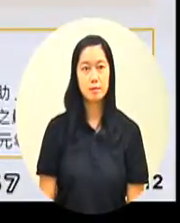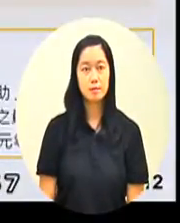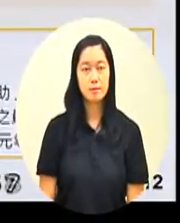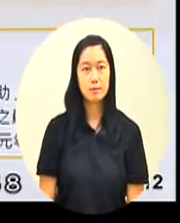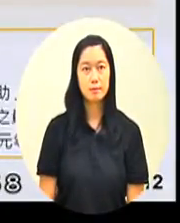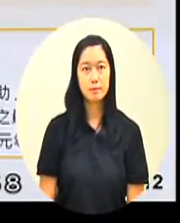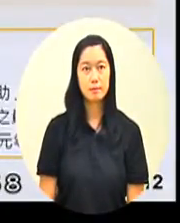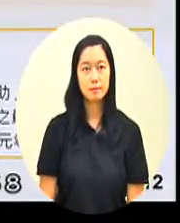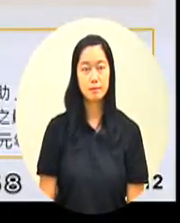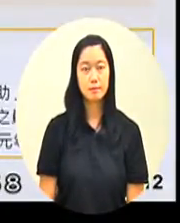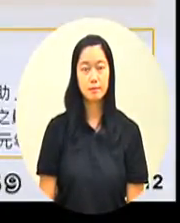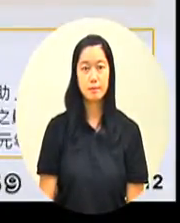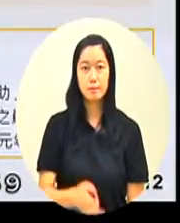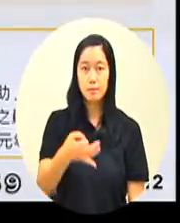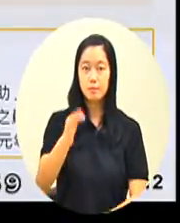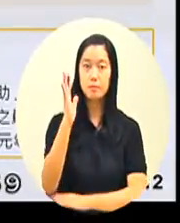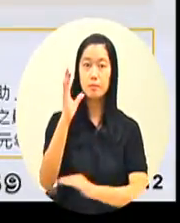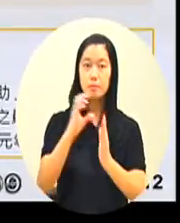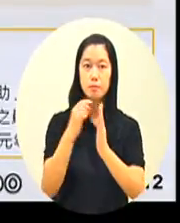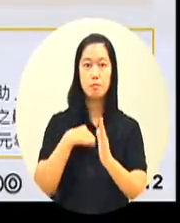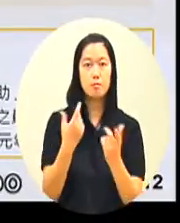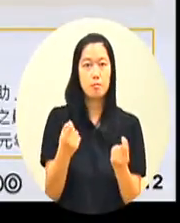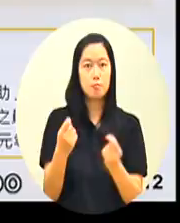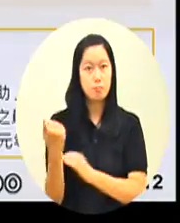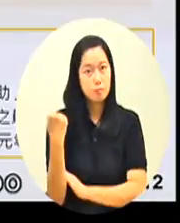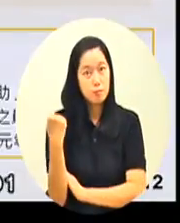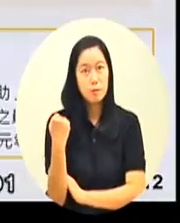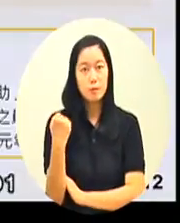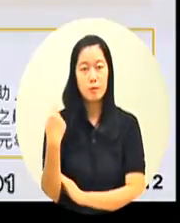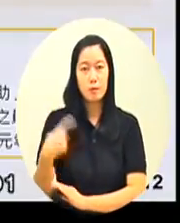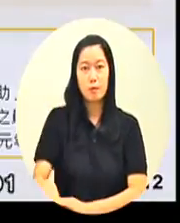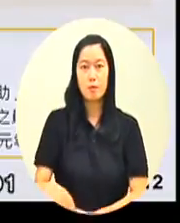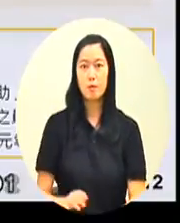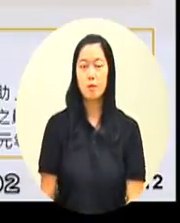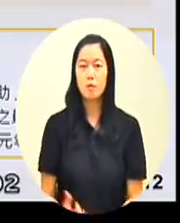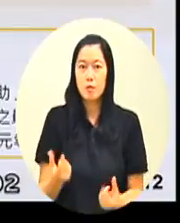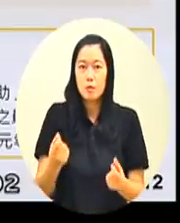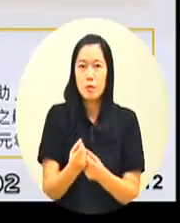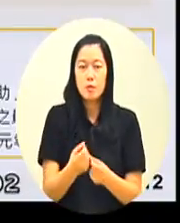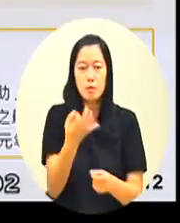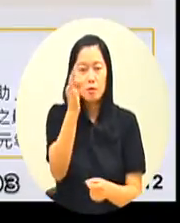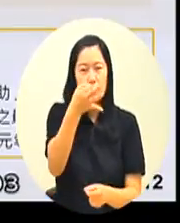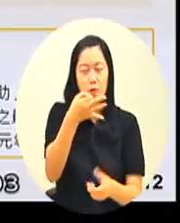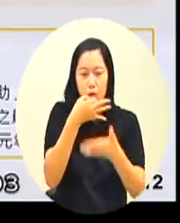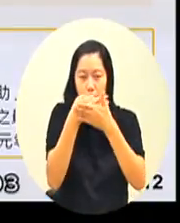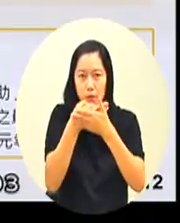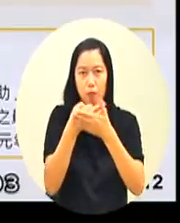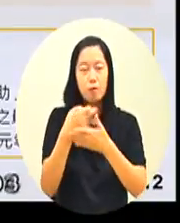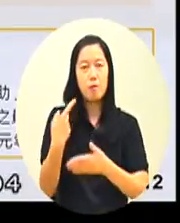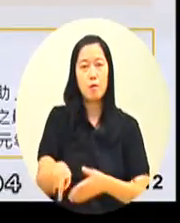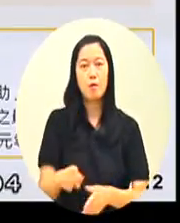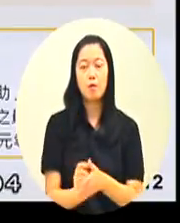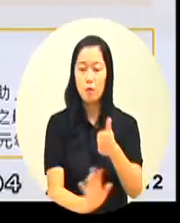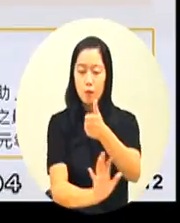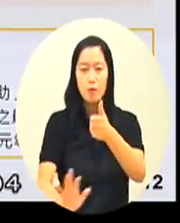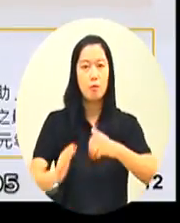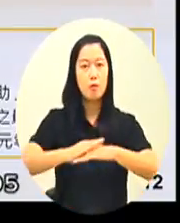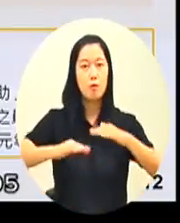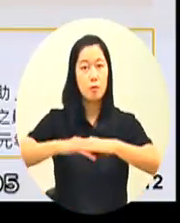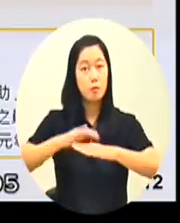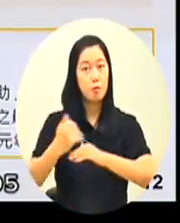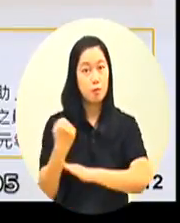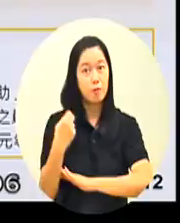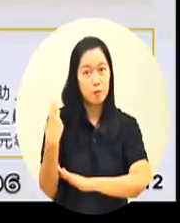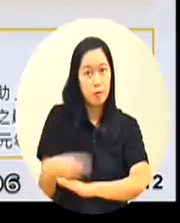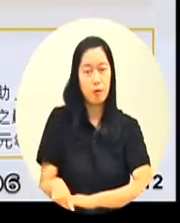那财政局也是积极就是开源节流，在各局处的努力之下，也初步有一些